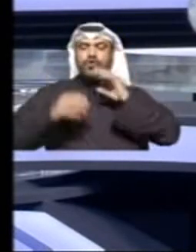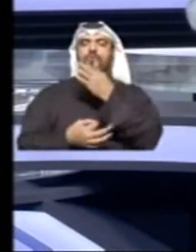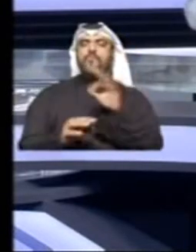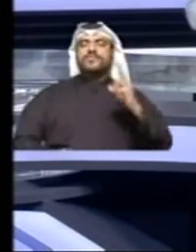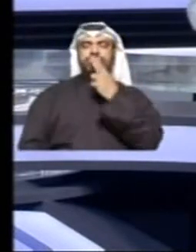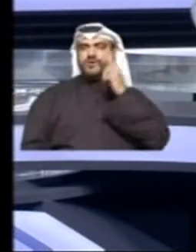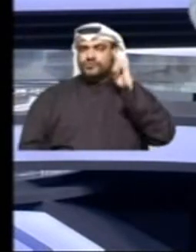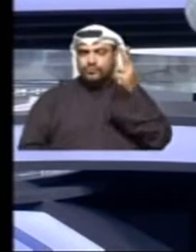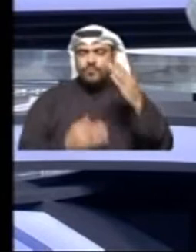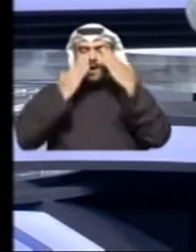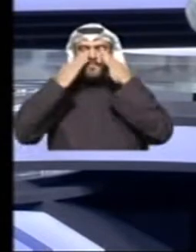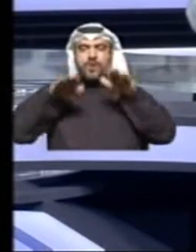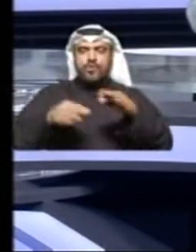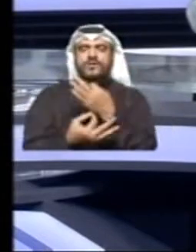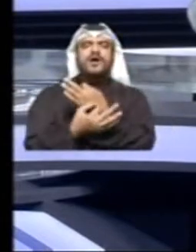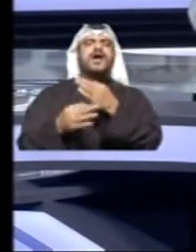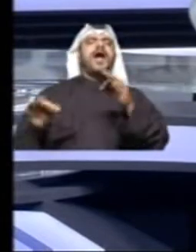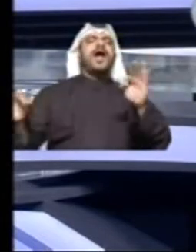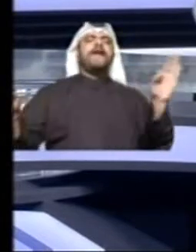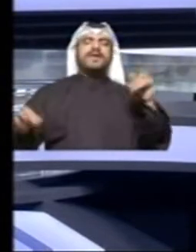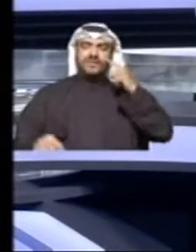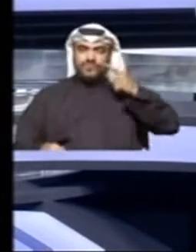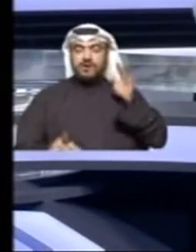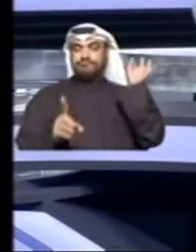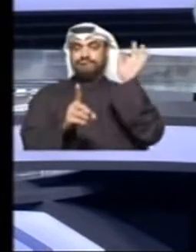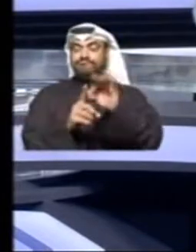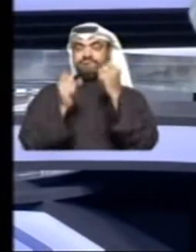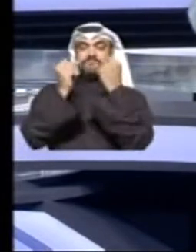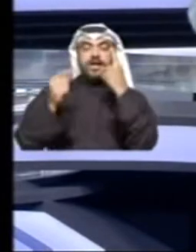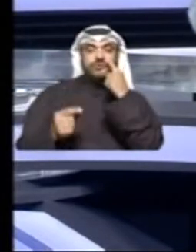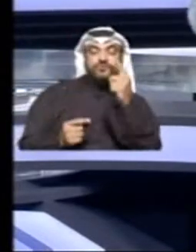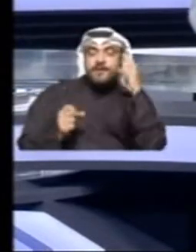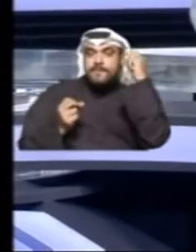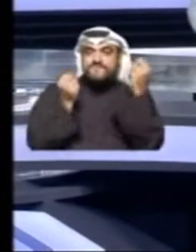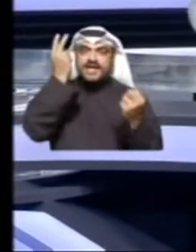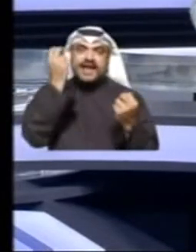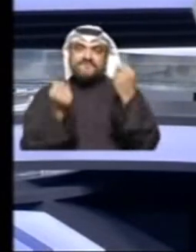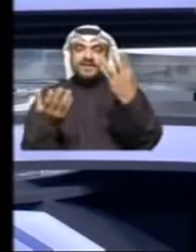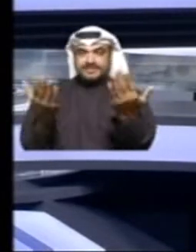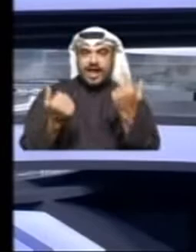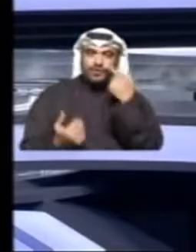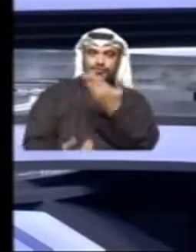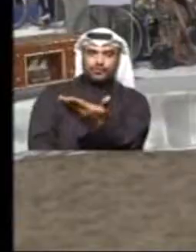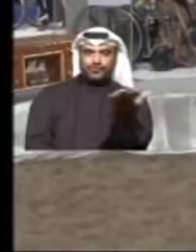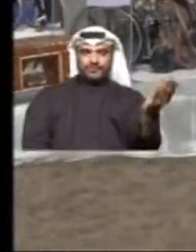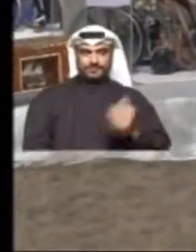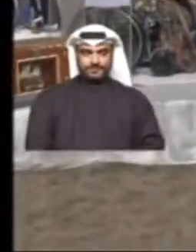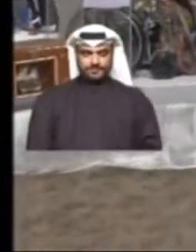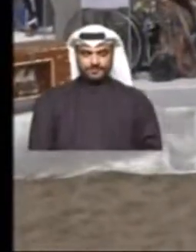بمختلف صورها لم تكن مانعا من تحقيق إبداعاتهم في شتى المجالات.